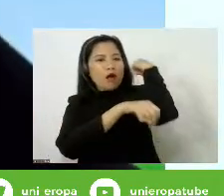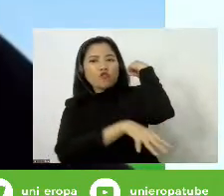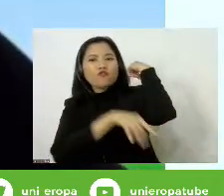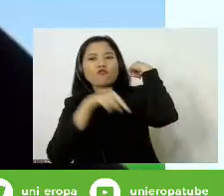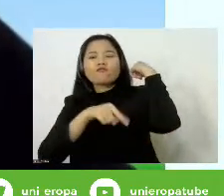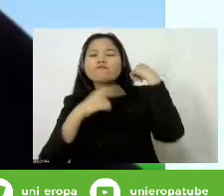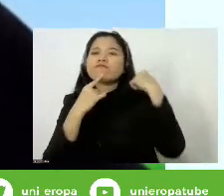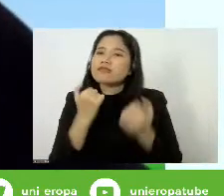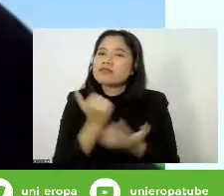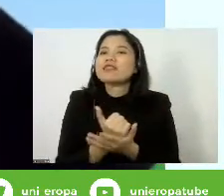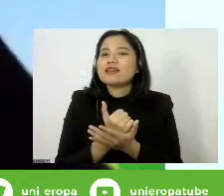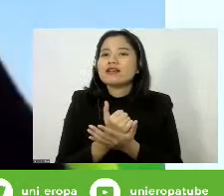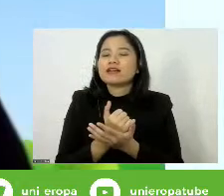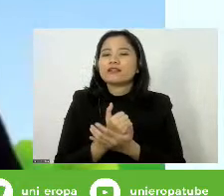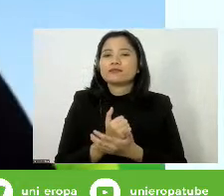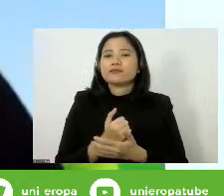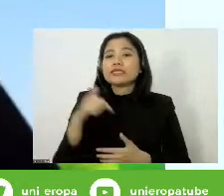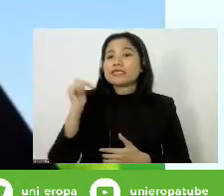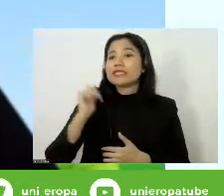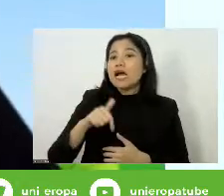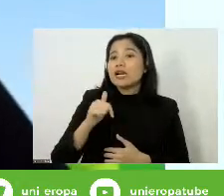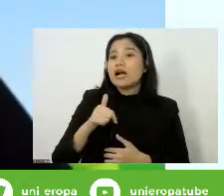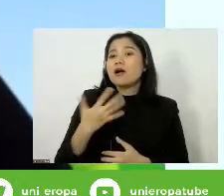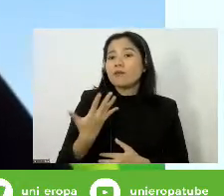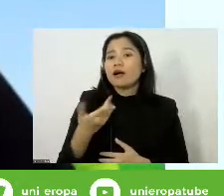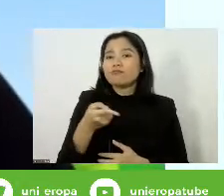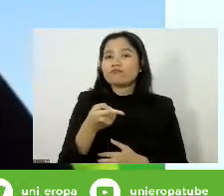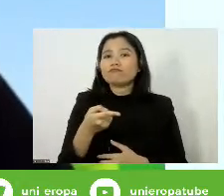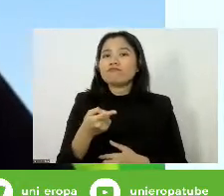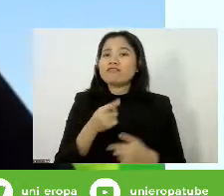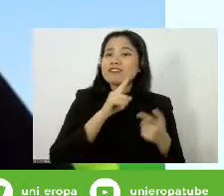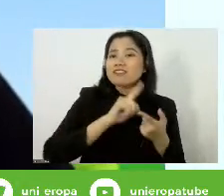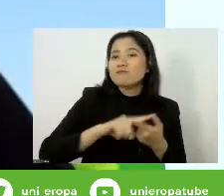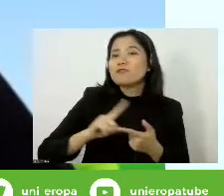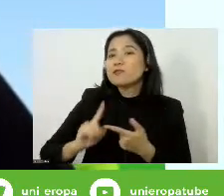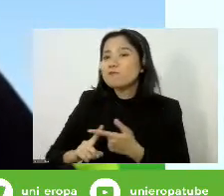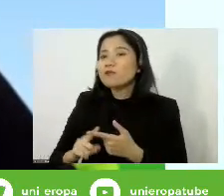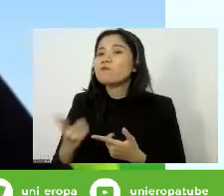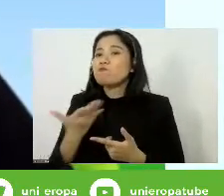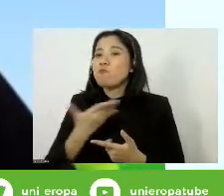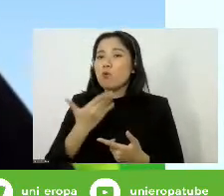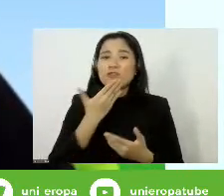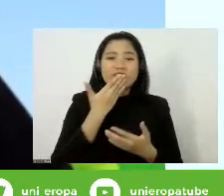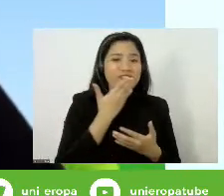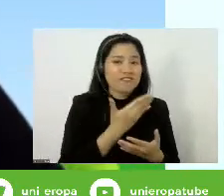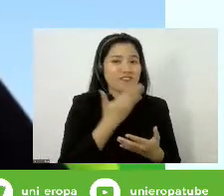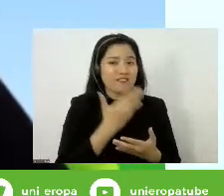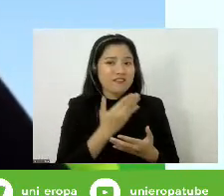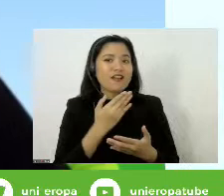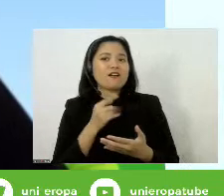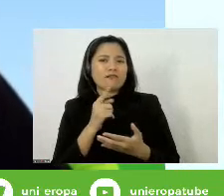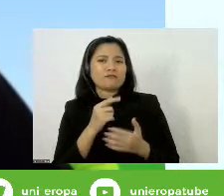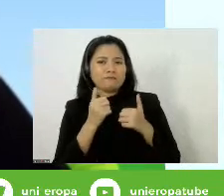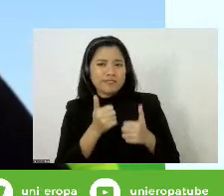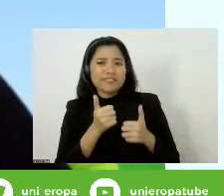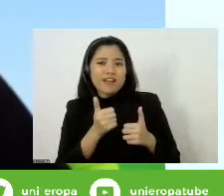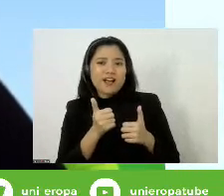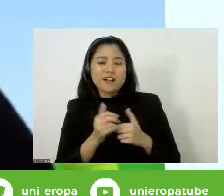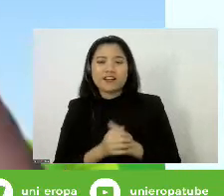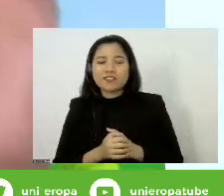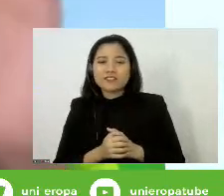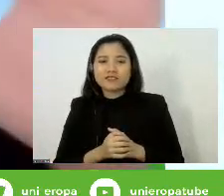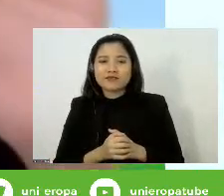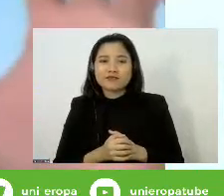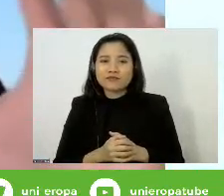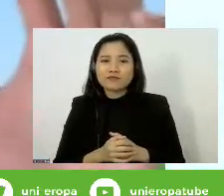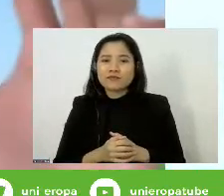gitu Untuk Bumi Kita Dan saya juga mungkin teman-teman yang pingin bertanya gitu jadi kolom chatbox ini kami persilahkan mungkin